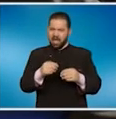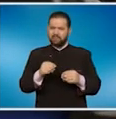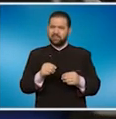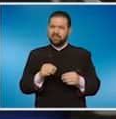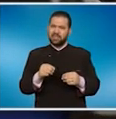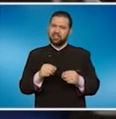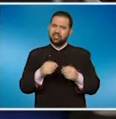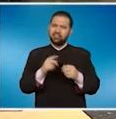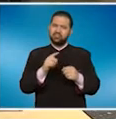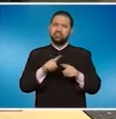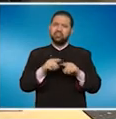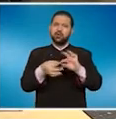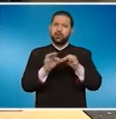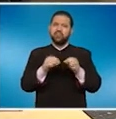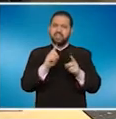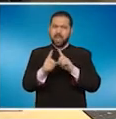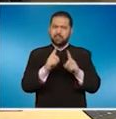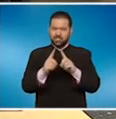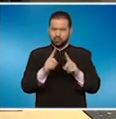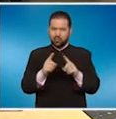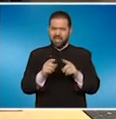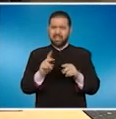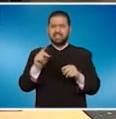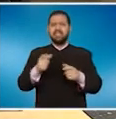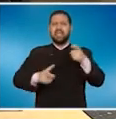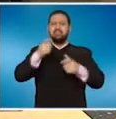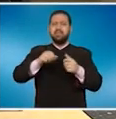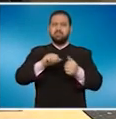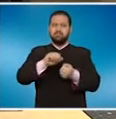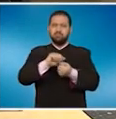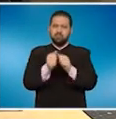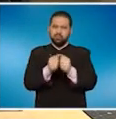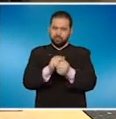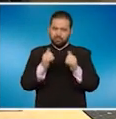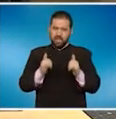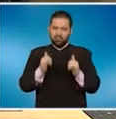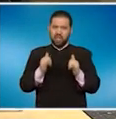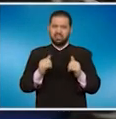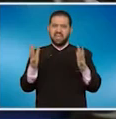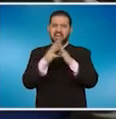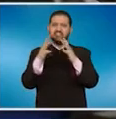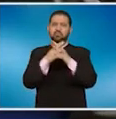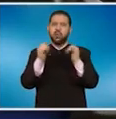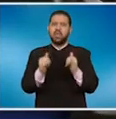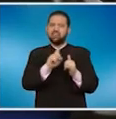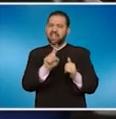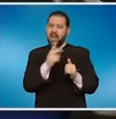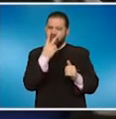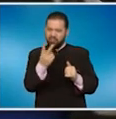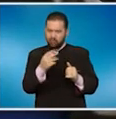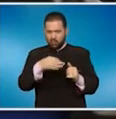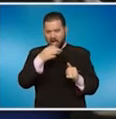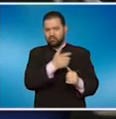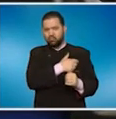textului asupra realității luptei duhovnicești, acestea nevăzute, cum a spus dumneavoastră, războiul nevăzut acesta, a spune